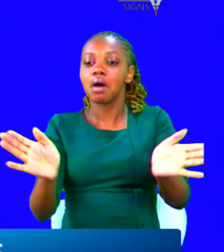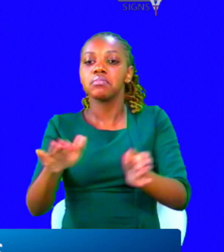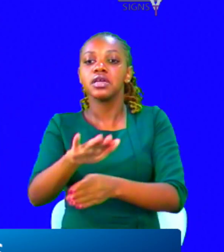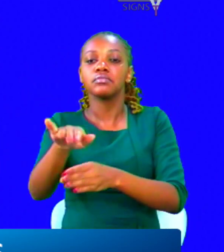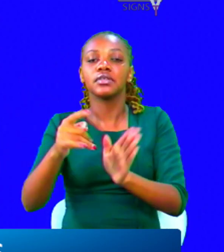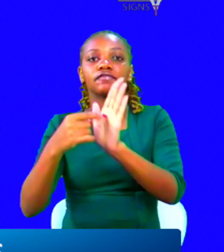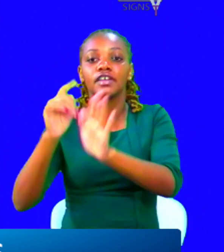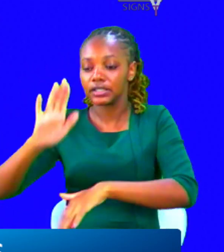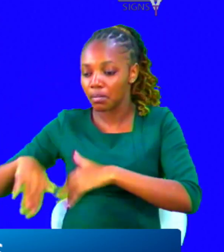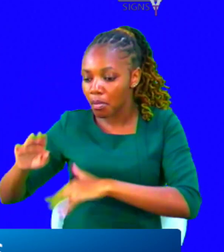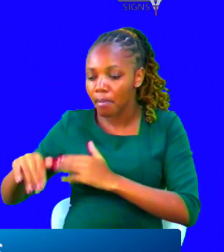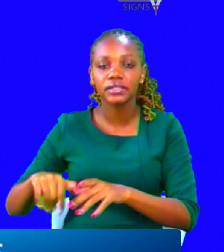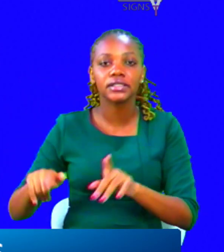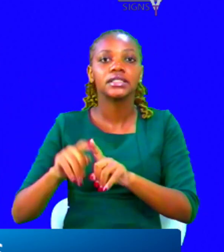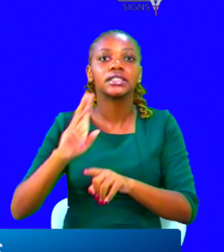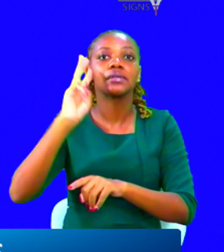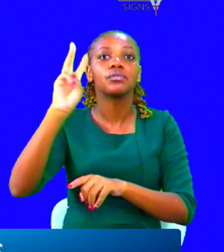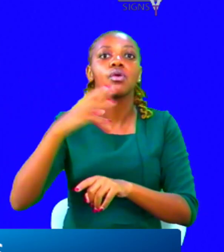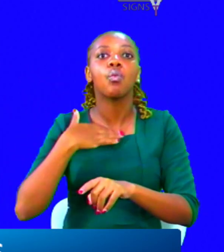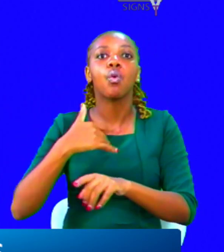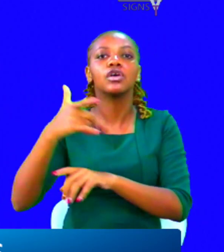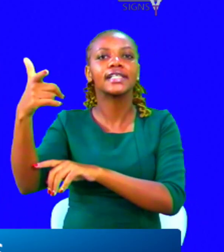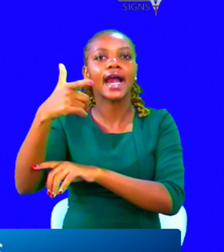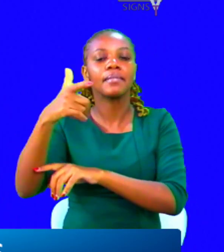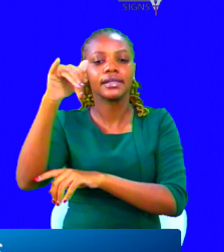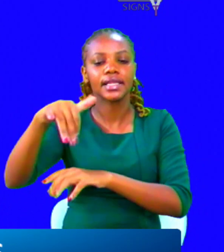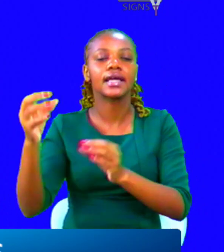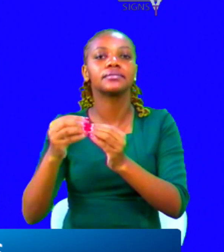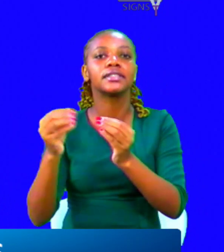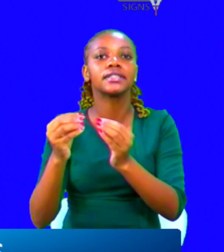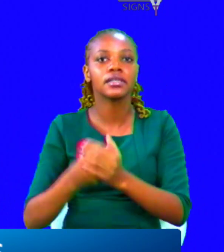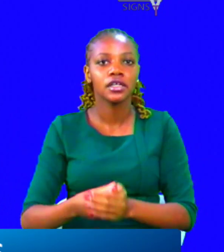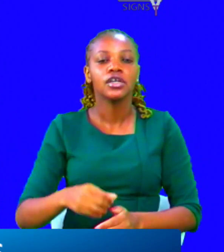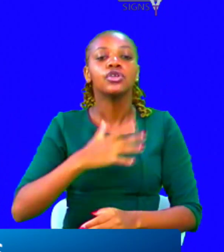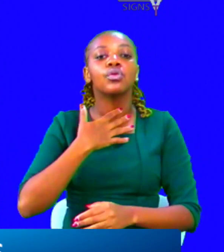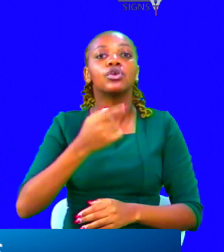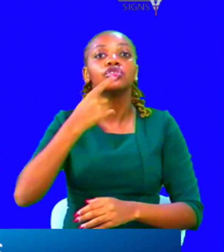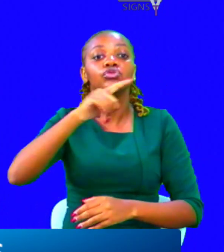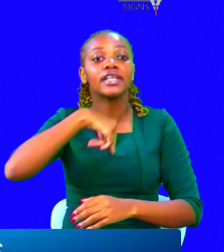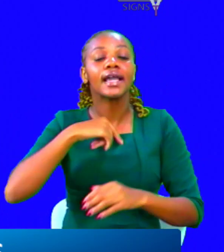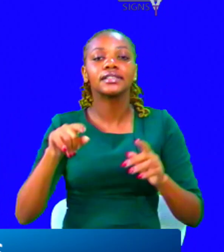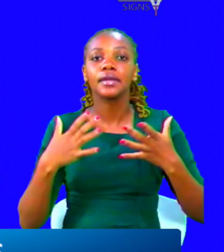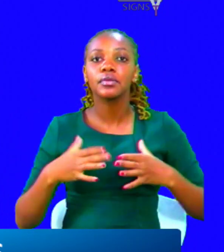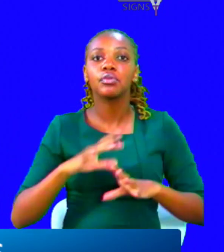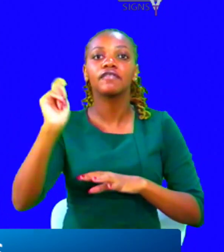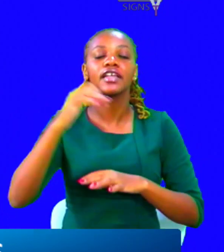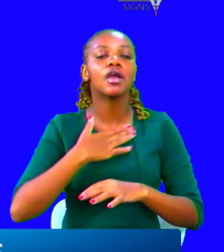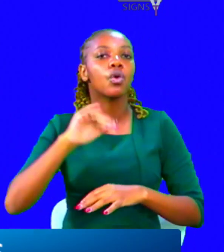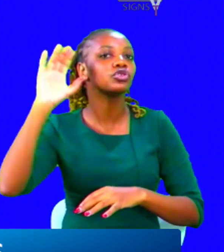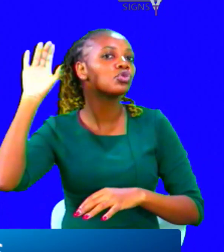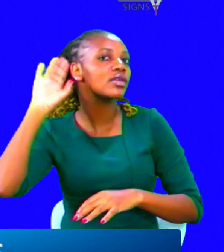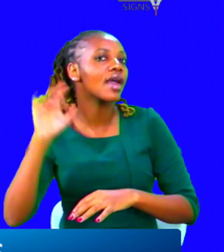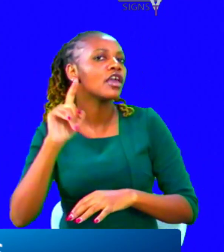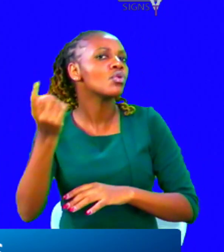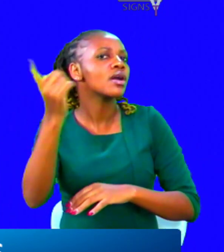a public place like Bomas of Kenya, and we want cameras in that meeting so that you tell us and the people